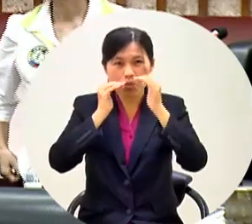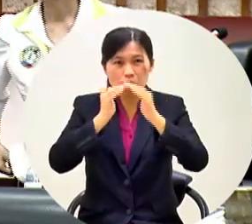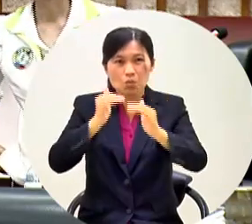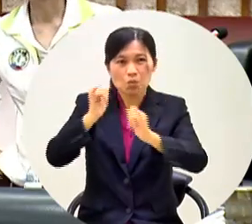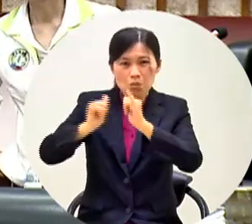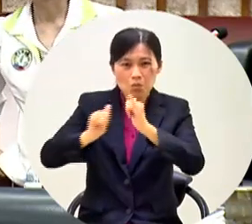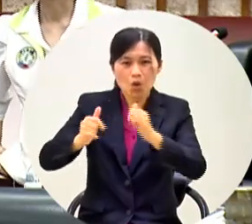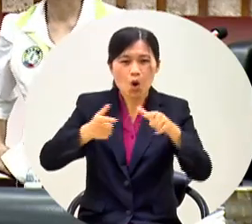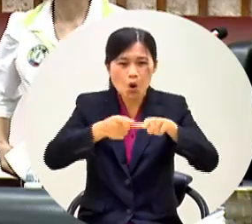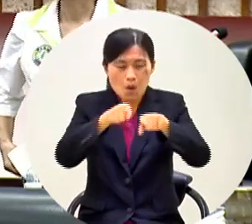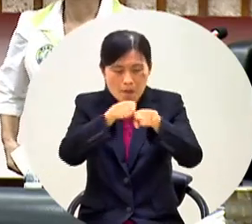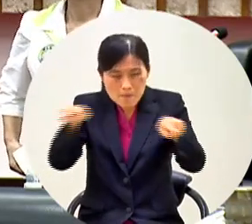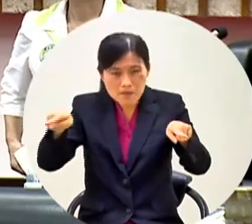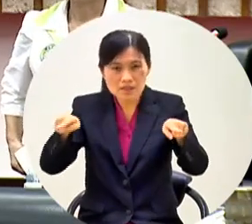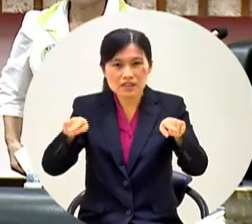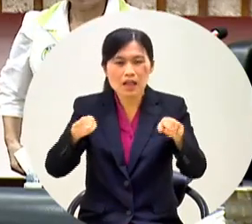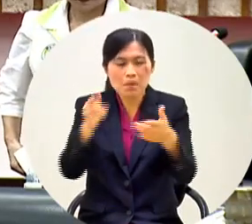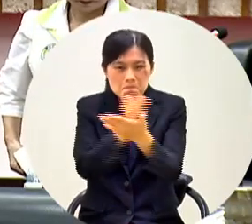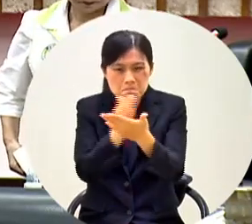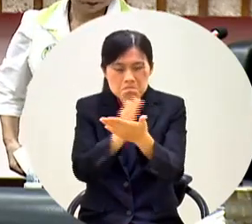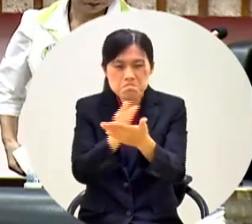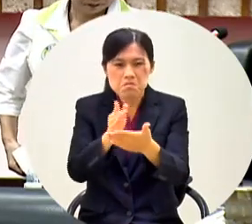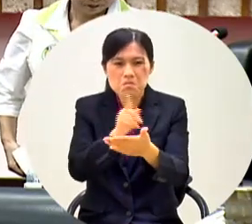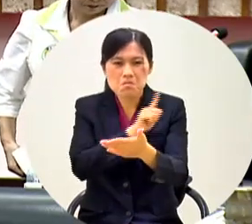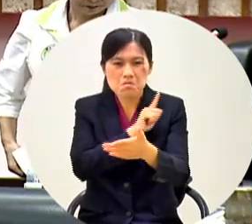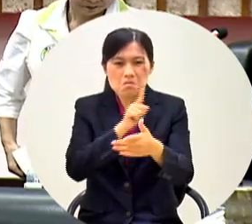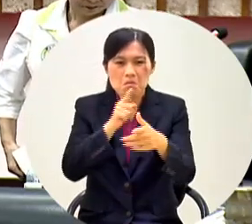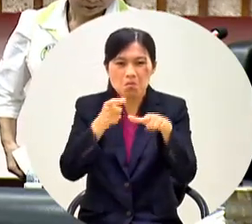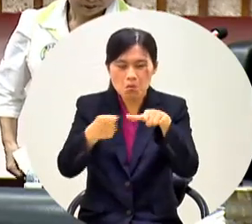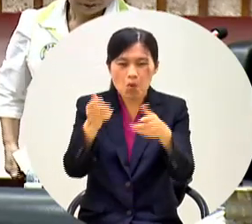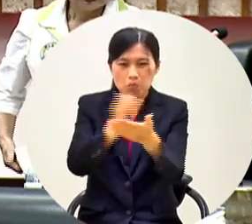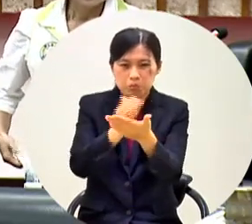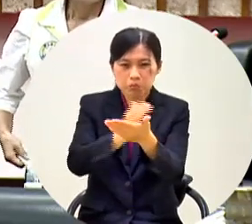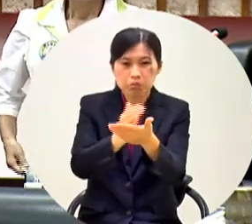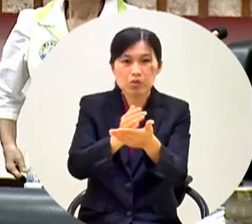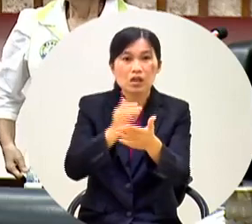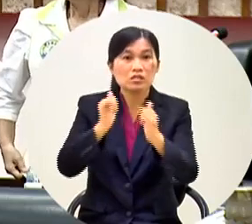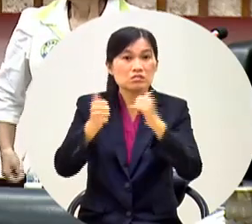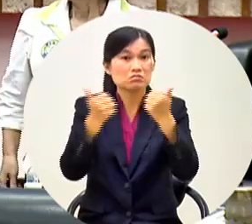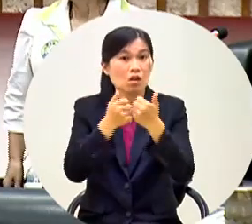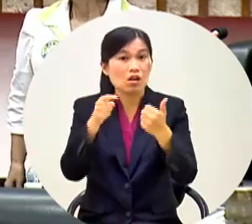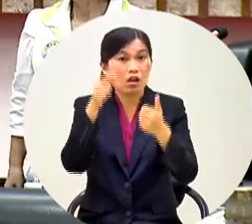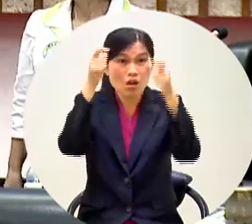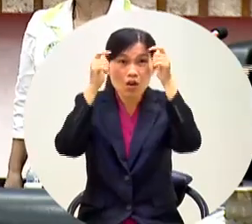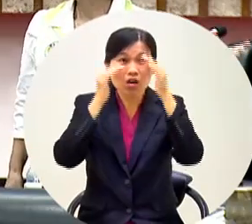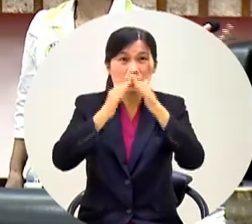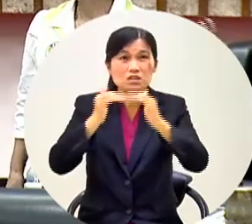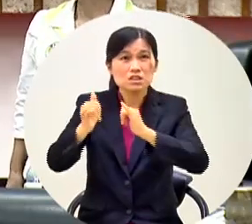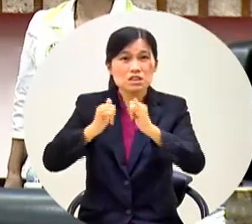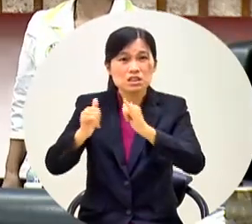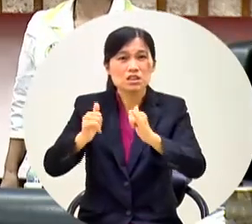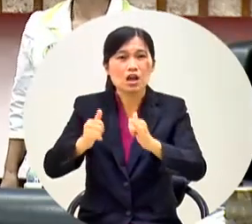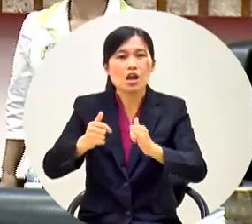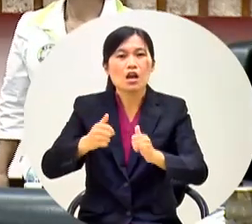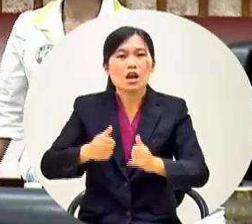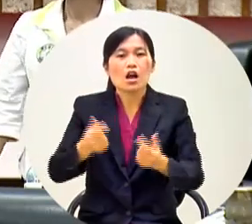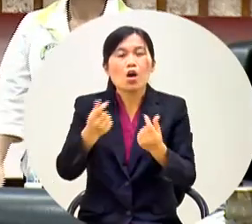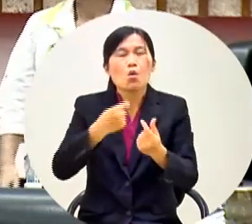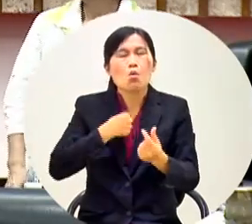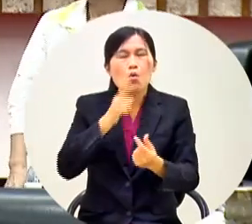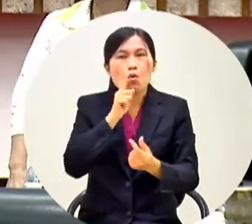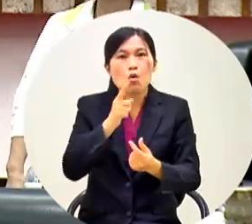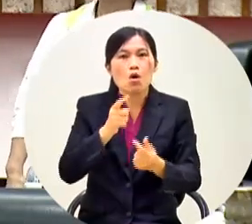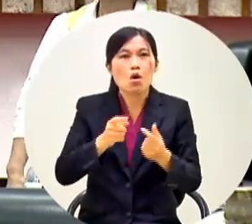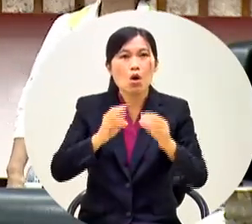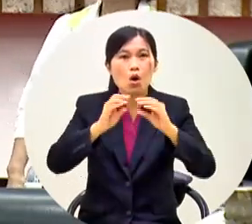想，这个社会大众一样，包括高雄市民，诚如我刚刚被陆淑美副议长所打断的一样，历